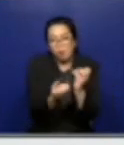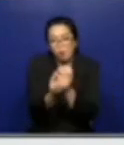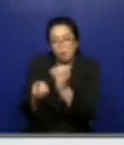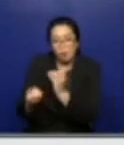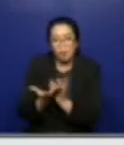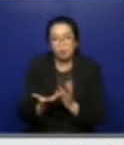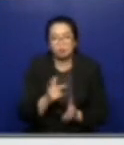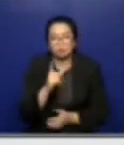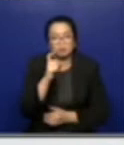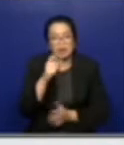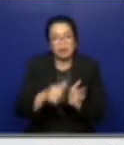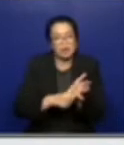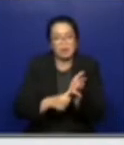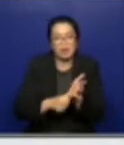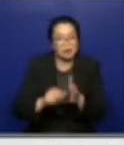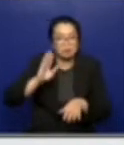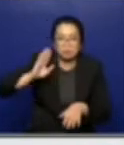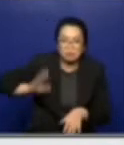สิทธิภาพ